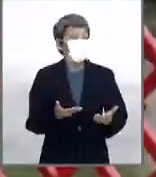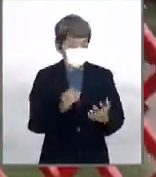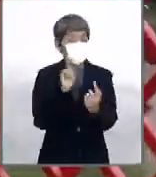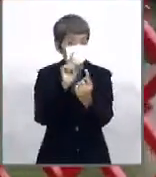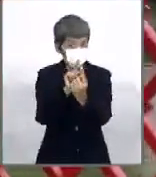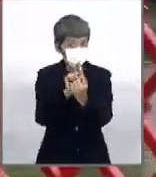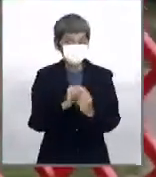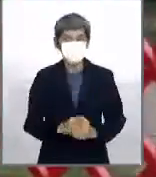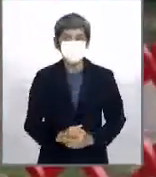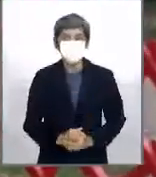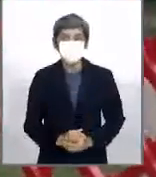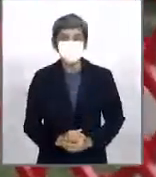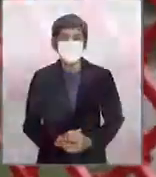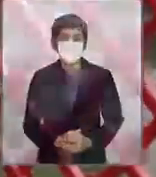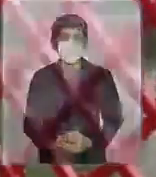ราไปหาเขาพร้อมกันนะคะ